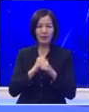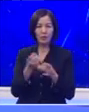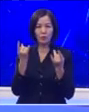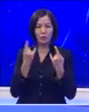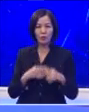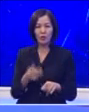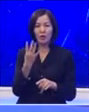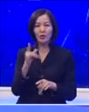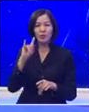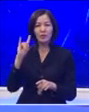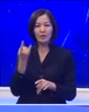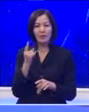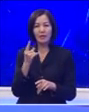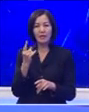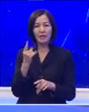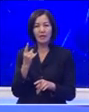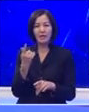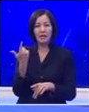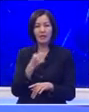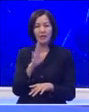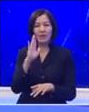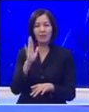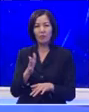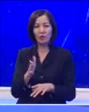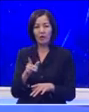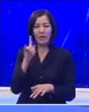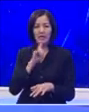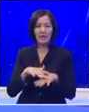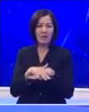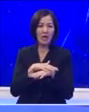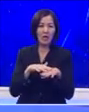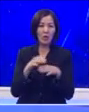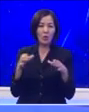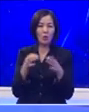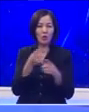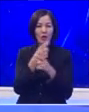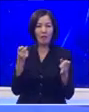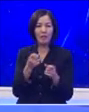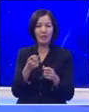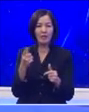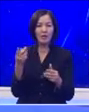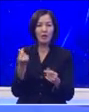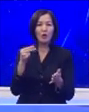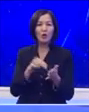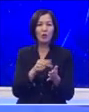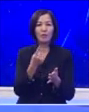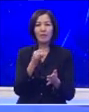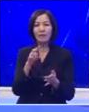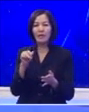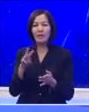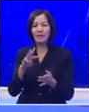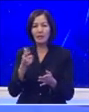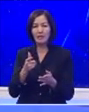туған 4 айлық сәбиге салынды. Бұл туралы Қазақстан халқына қоры хабарлады. Золгенсматта дәрінің құны 1 миллиард теңге тұрады.